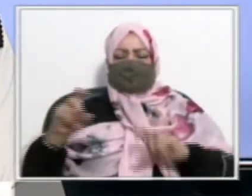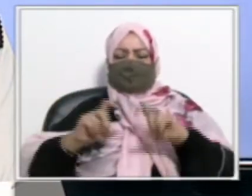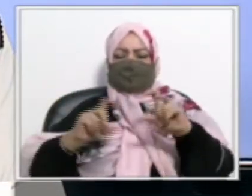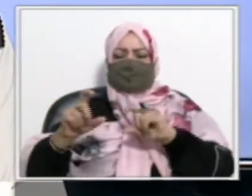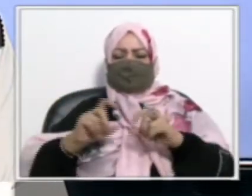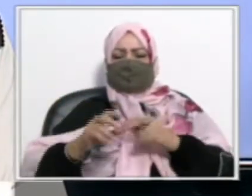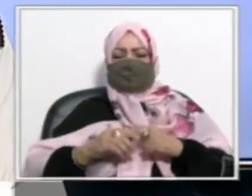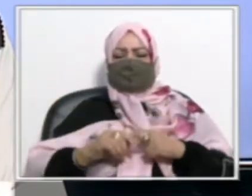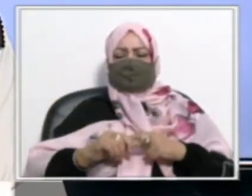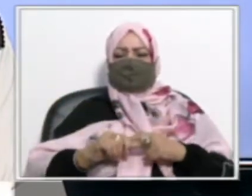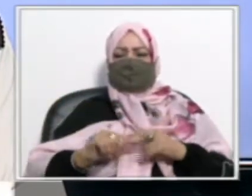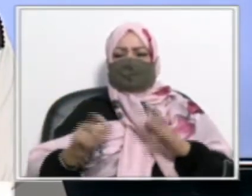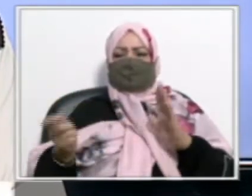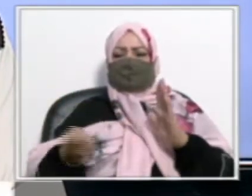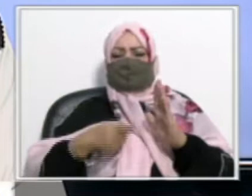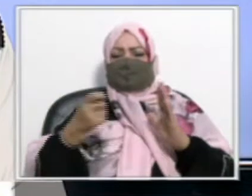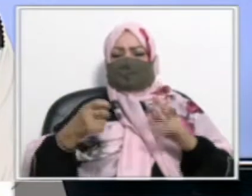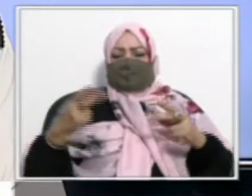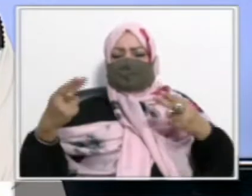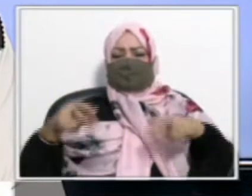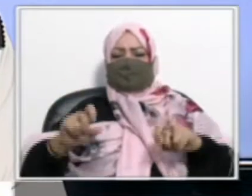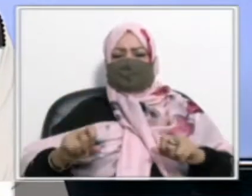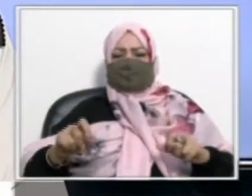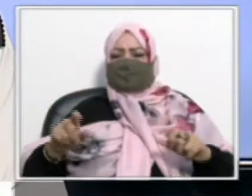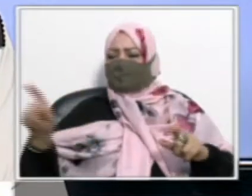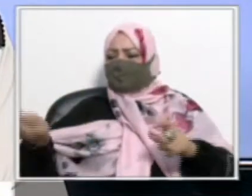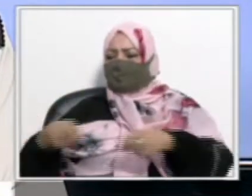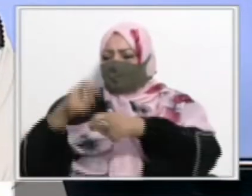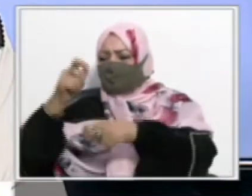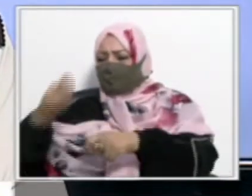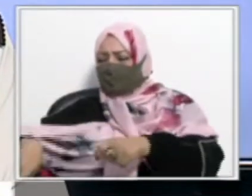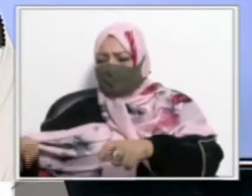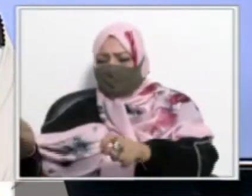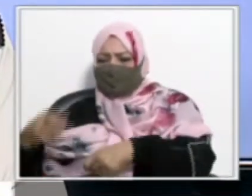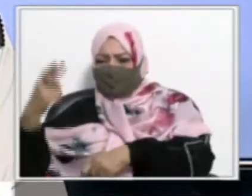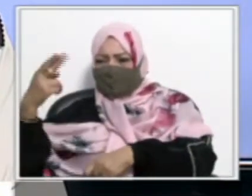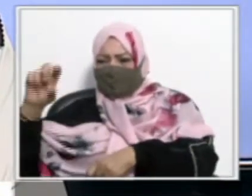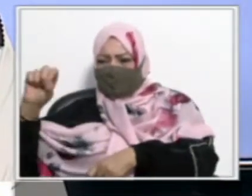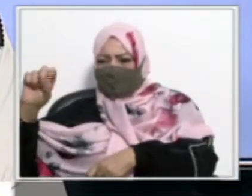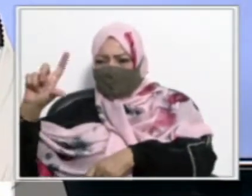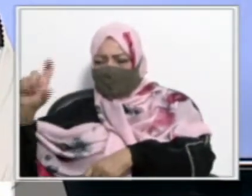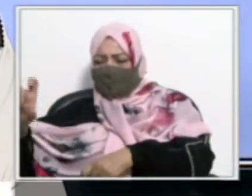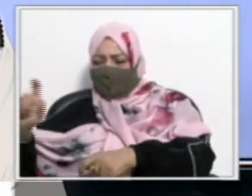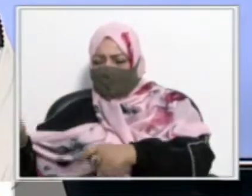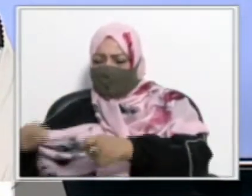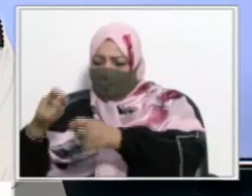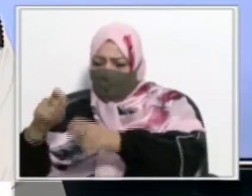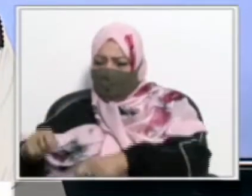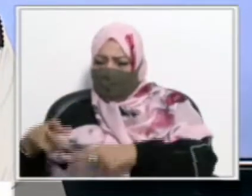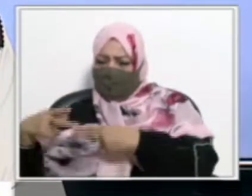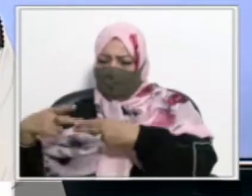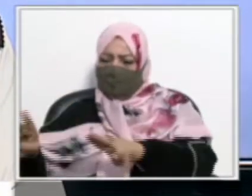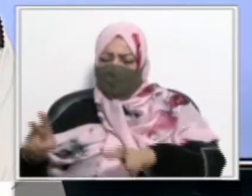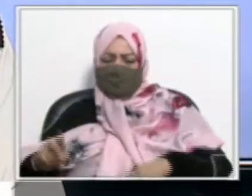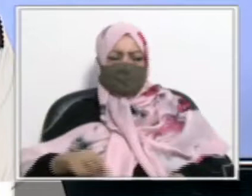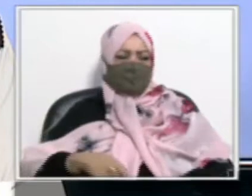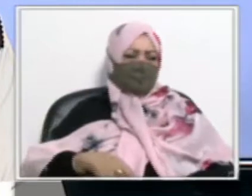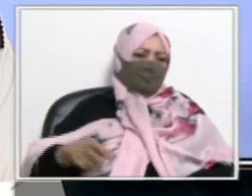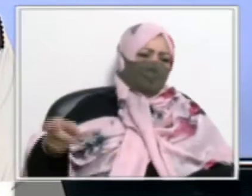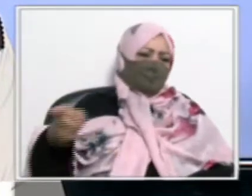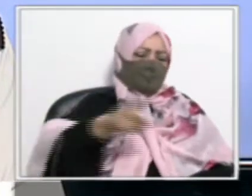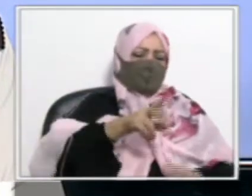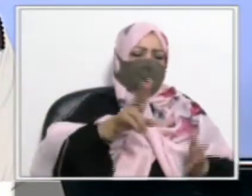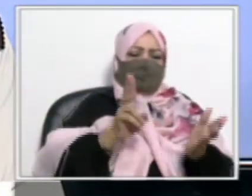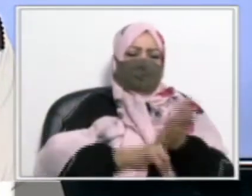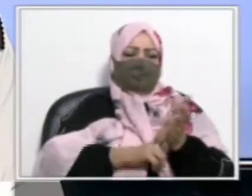المبدئية أو الفاتورة المبدئية من المعارض يكتبون يكلفون نفس شخص من المصرف يكتب